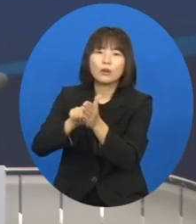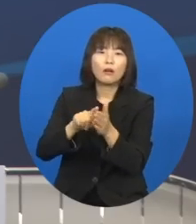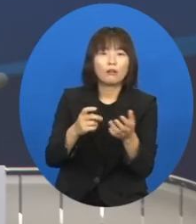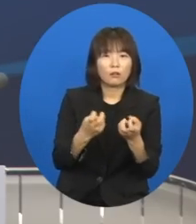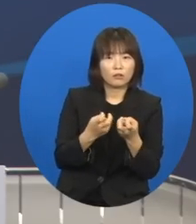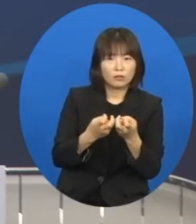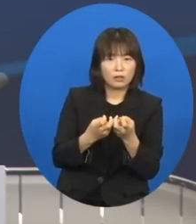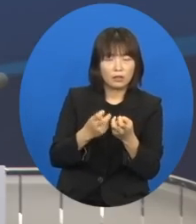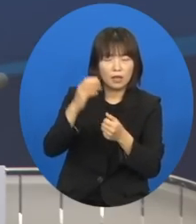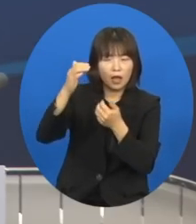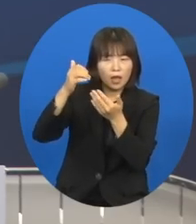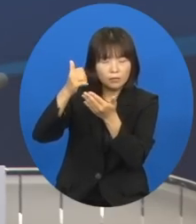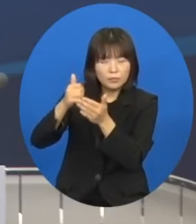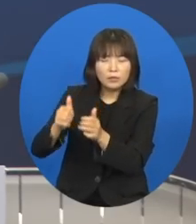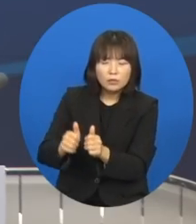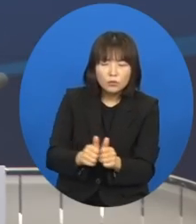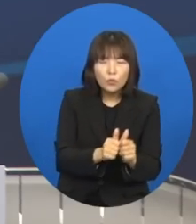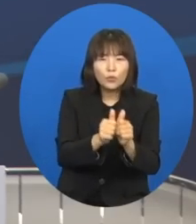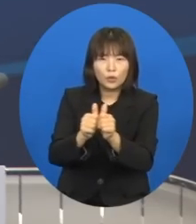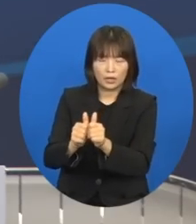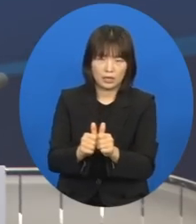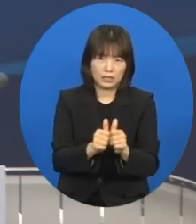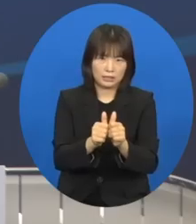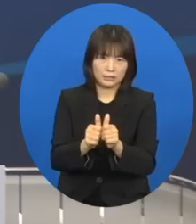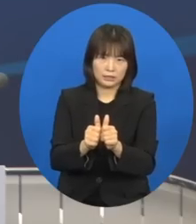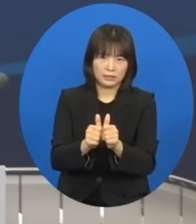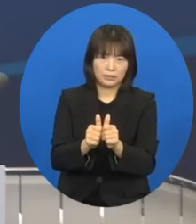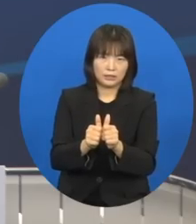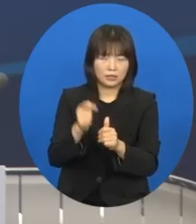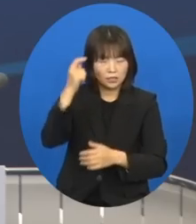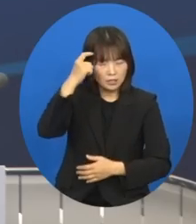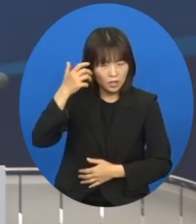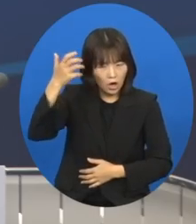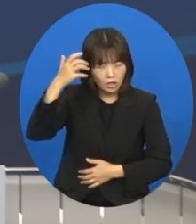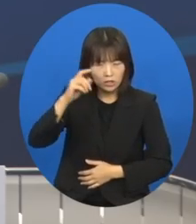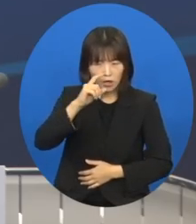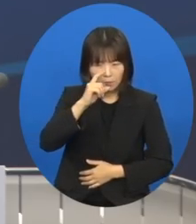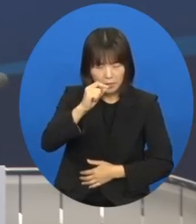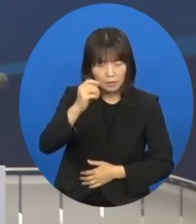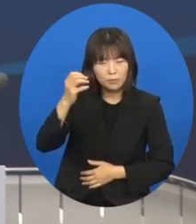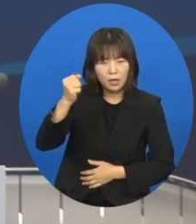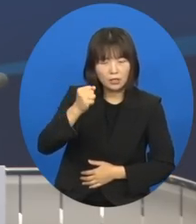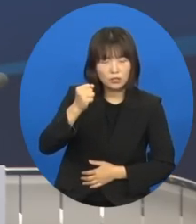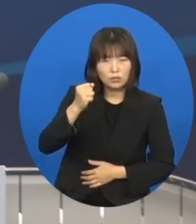하나님과 동행하는 기쁨, 영적 민감성을 가지고 여호와를